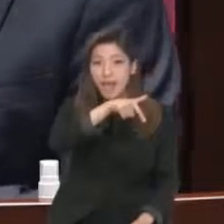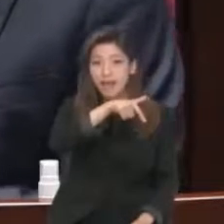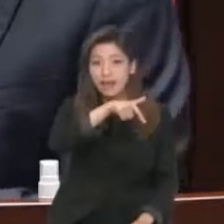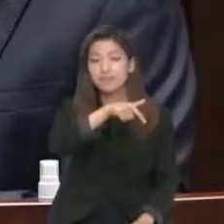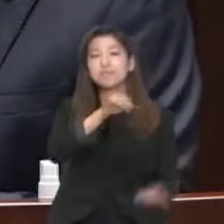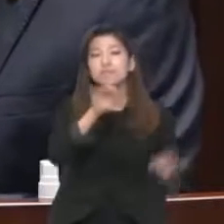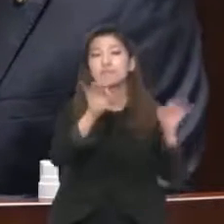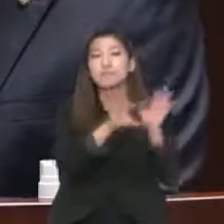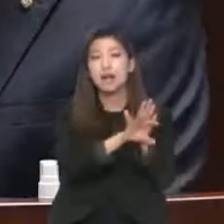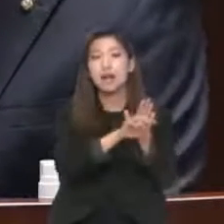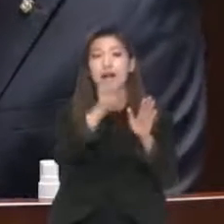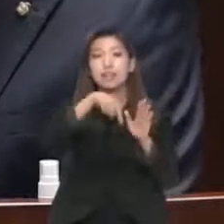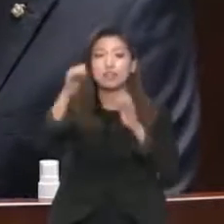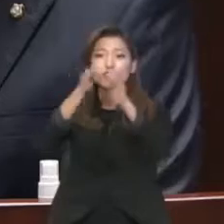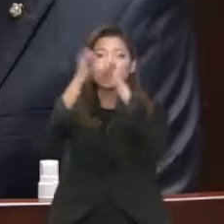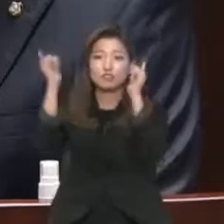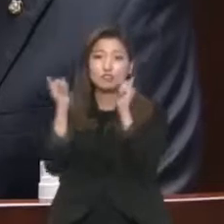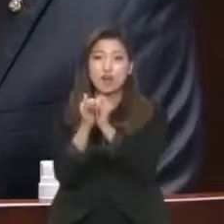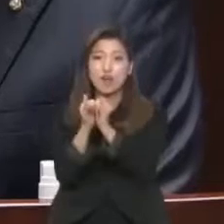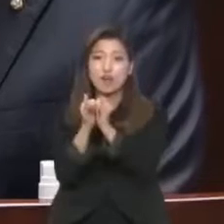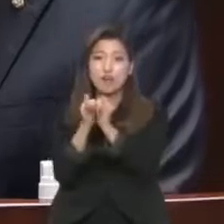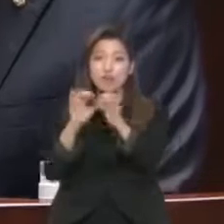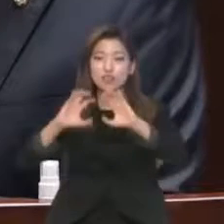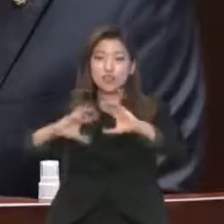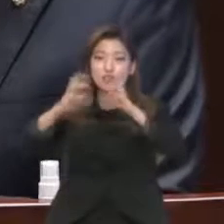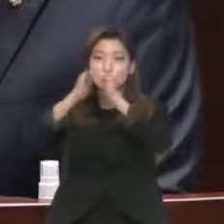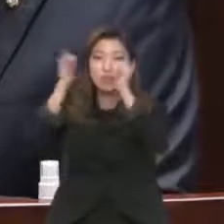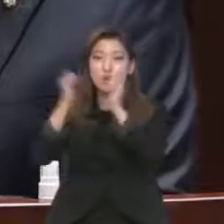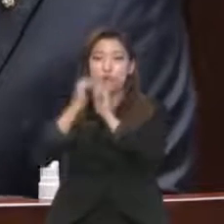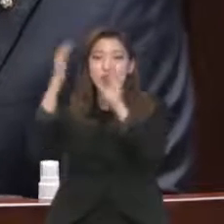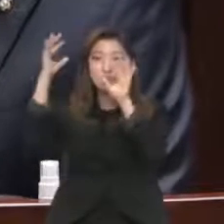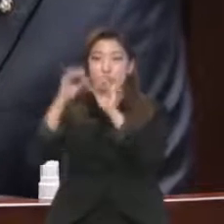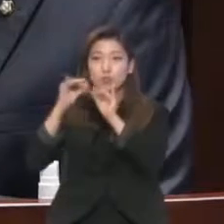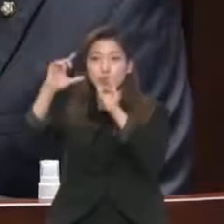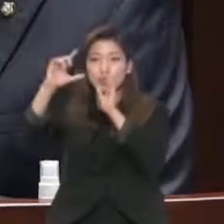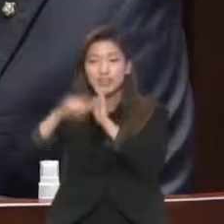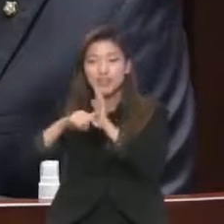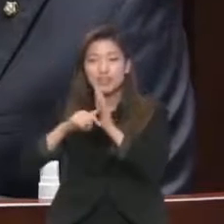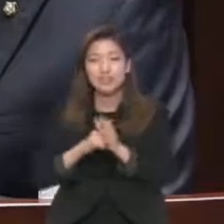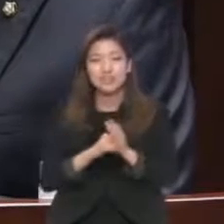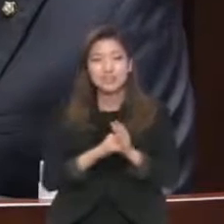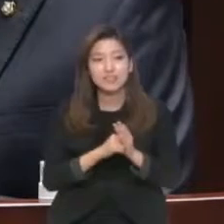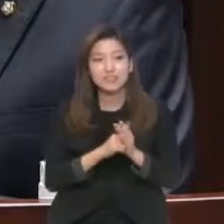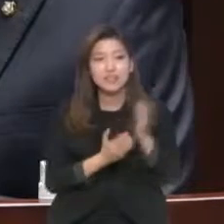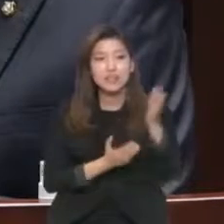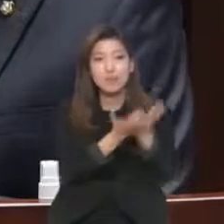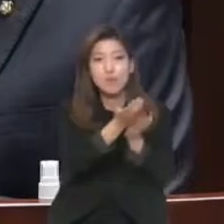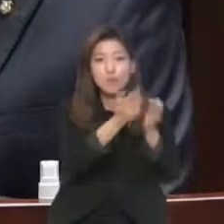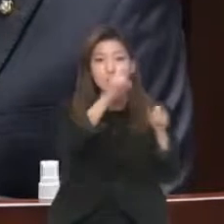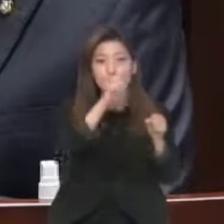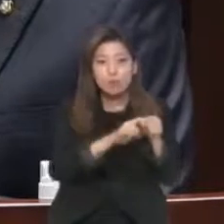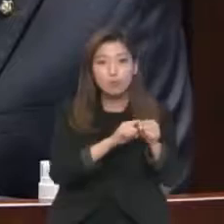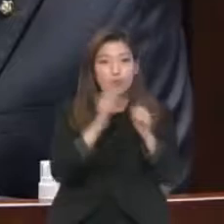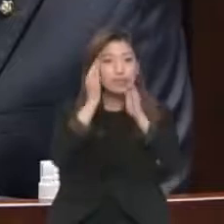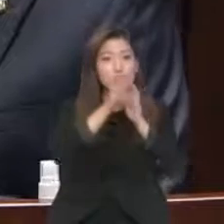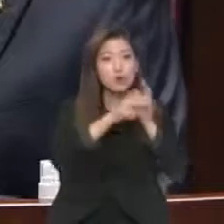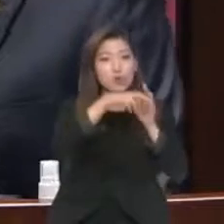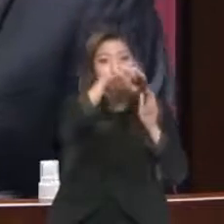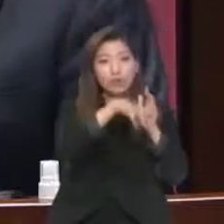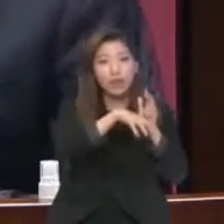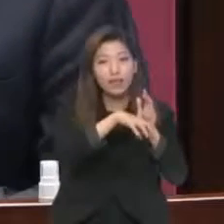얻어서 남북 교류가 재개된다면 개성 공단 같은 곳을 여러 군데 만드실 의향이 있으십니까? 저는 그렇게